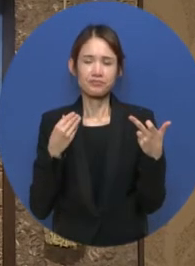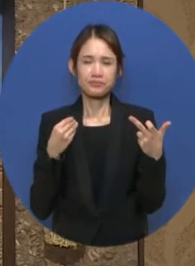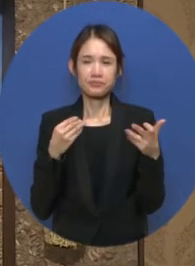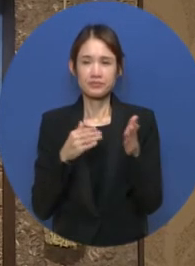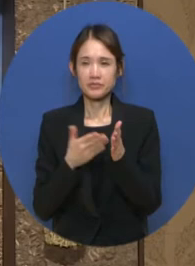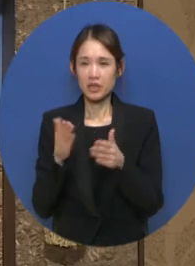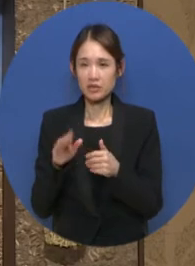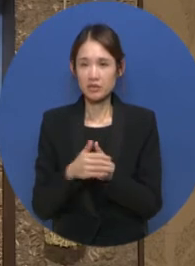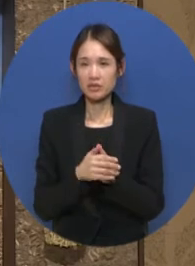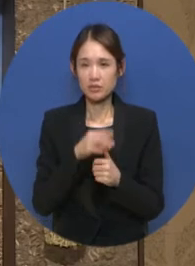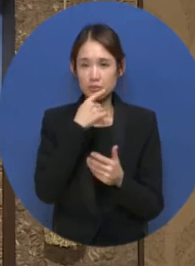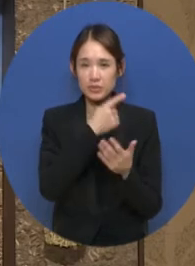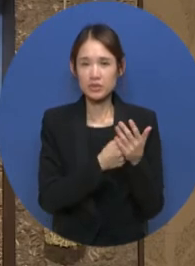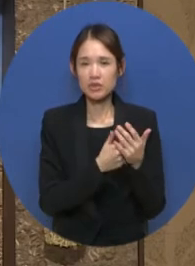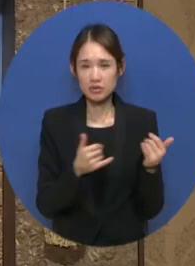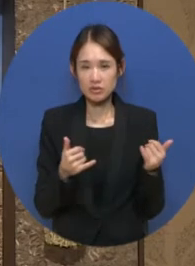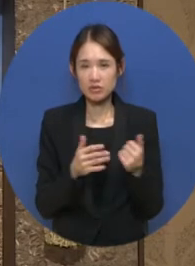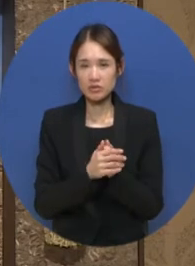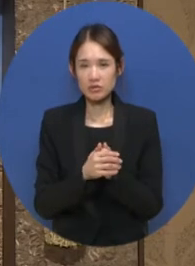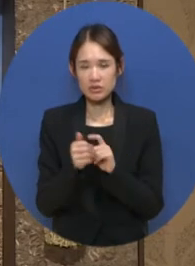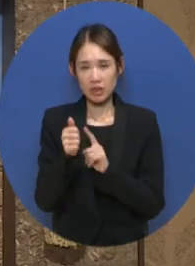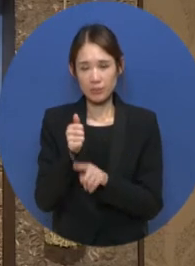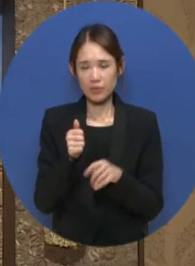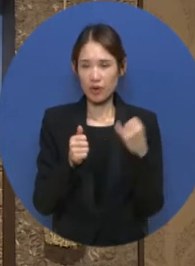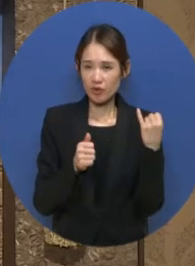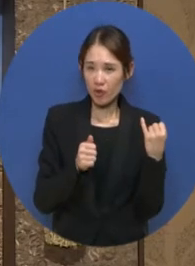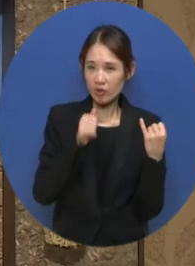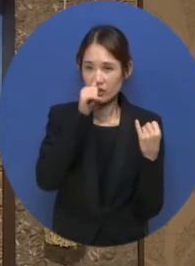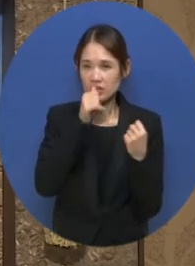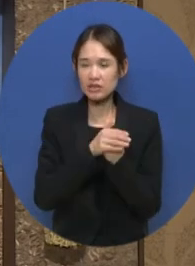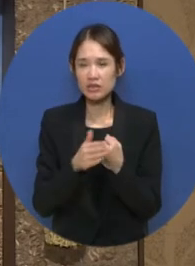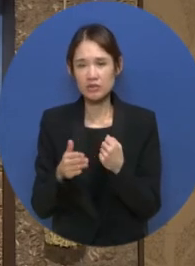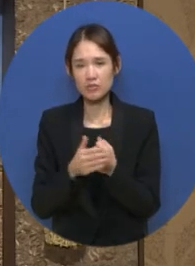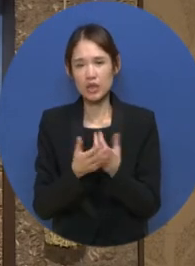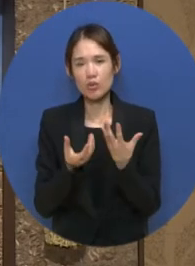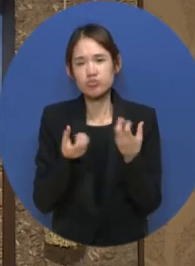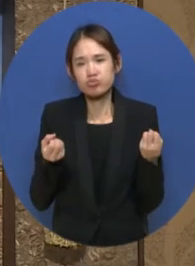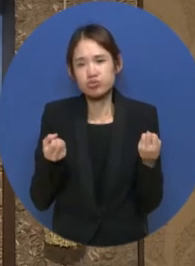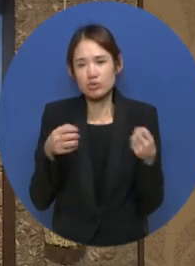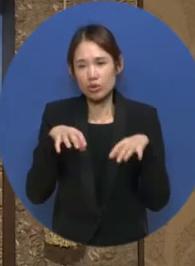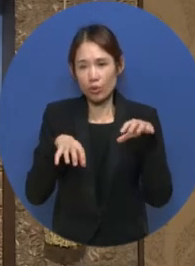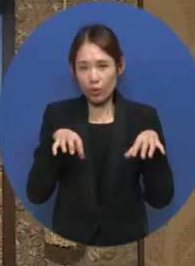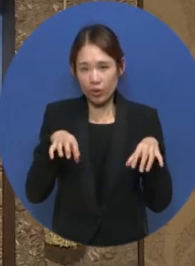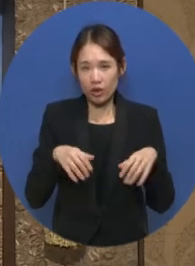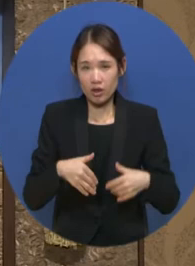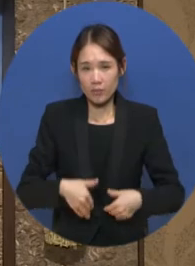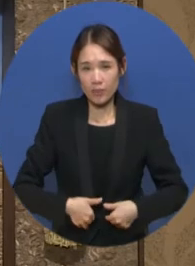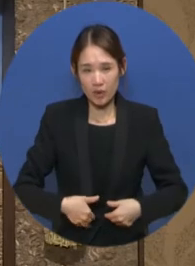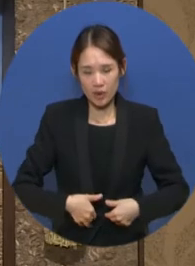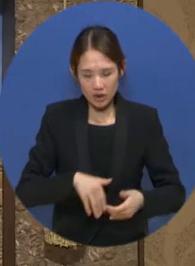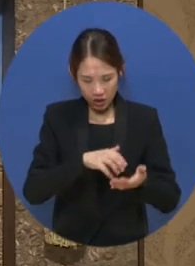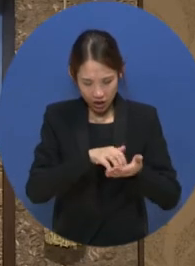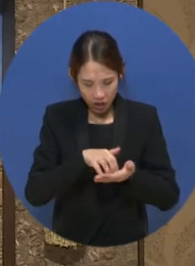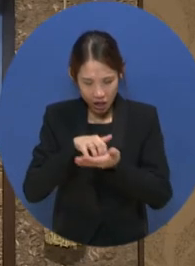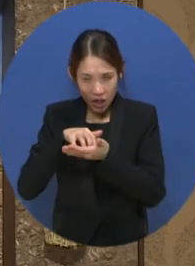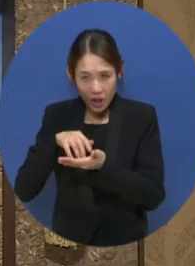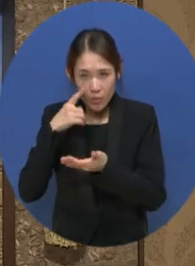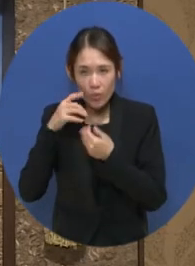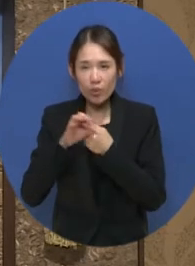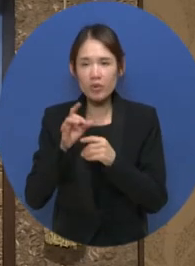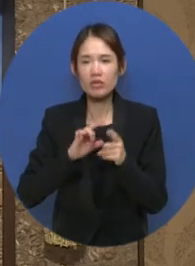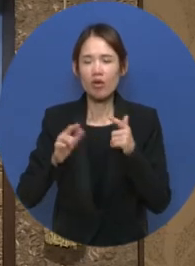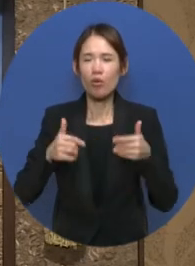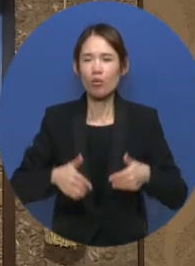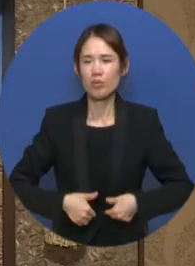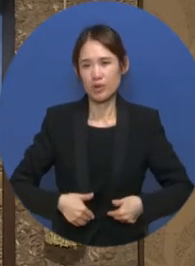수도 있지만 이 피해자의 는 남성이 있고 여성이 있기 때문에 아주 분리된 공가 적으로 따져보면 그것보다 훨씬 더